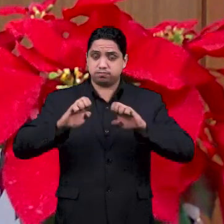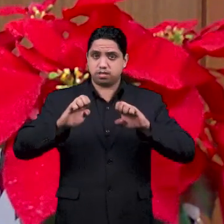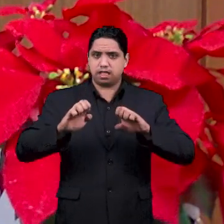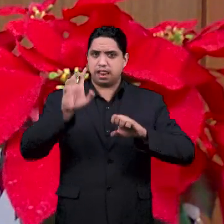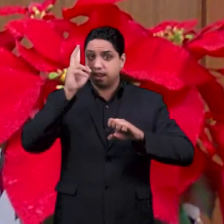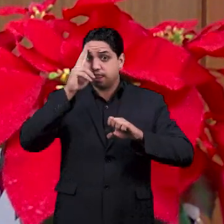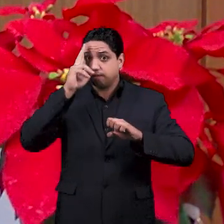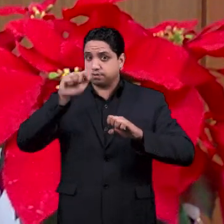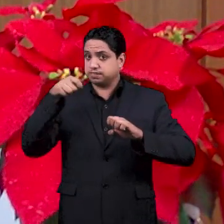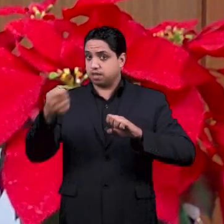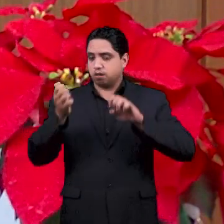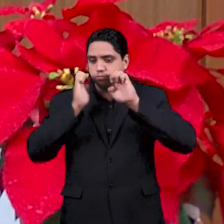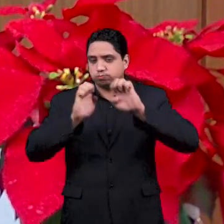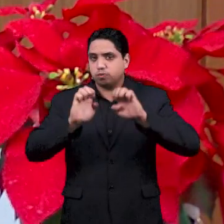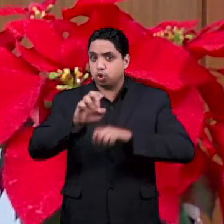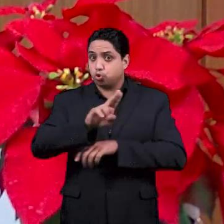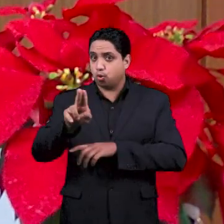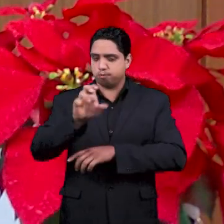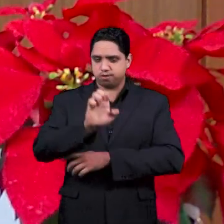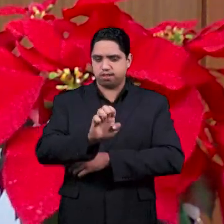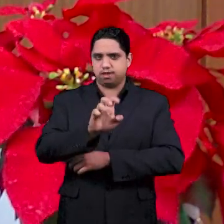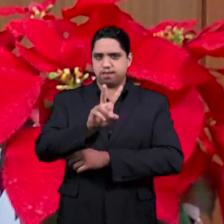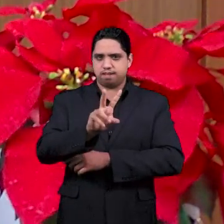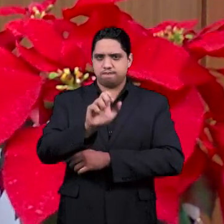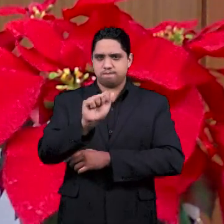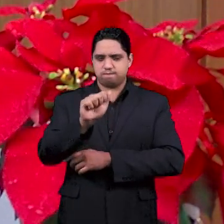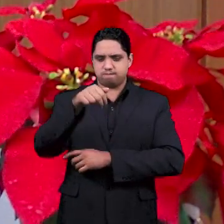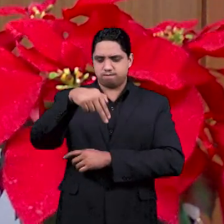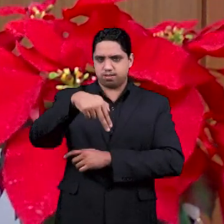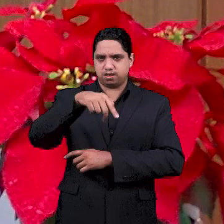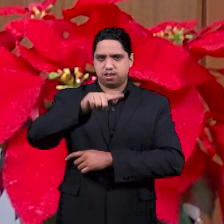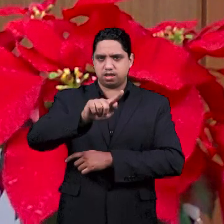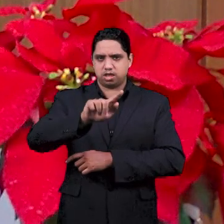в наши дни. Во-первых,